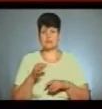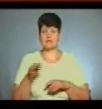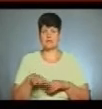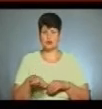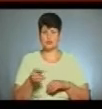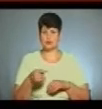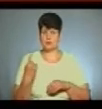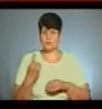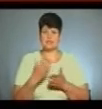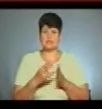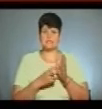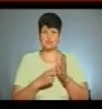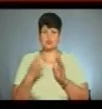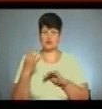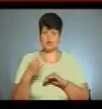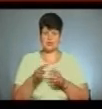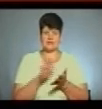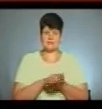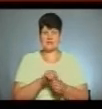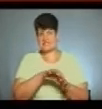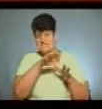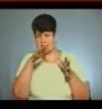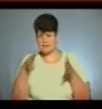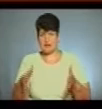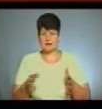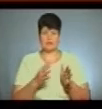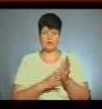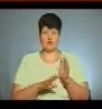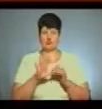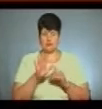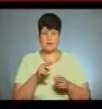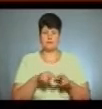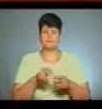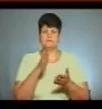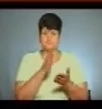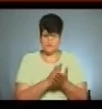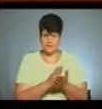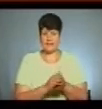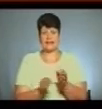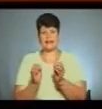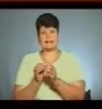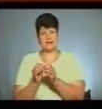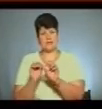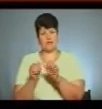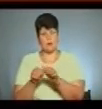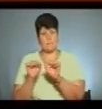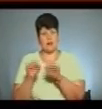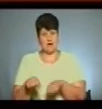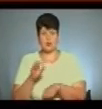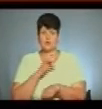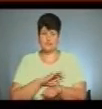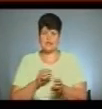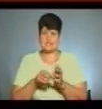Тернопільської області є 740 сміттєзвалищ, 95 із них паспортизовані, на 10 оформлені права користування